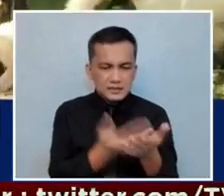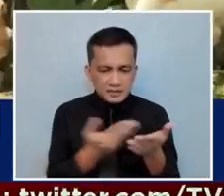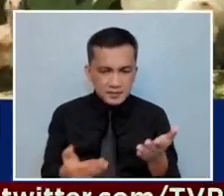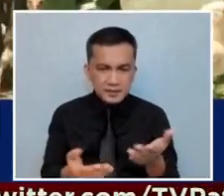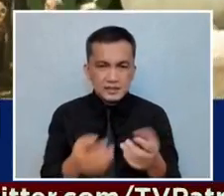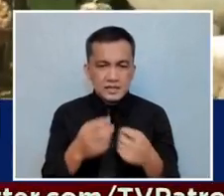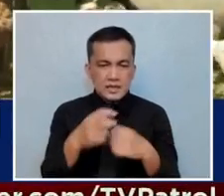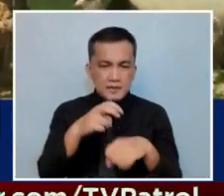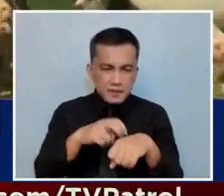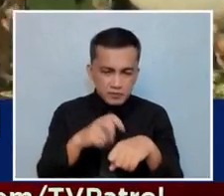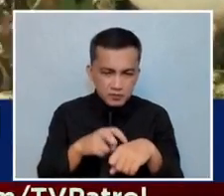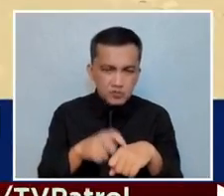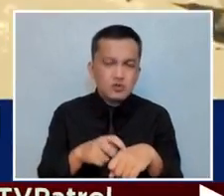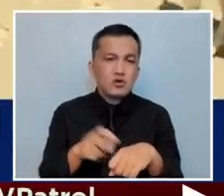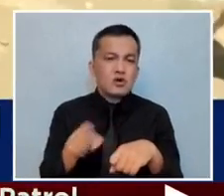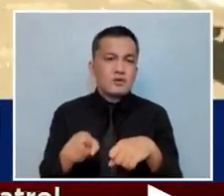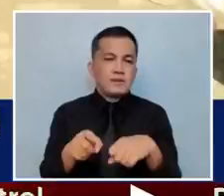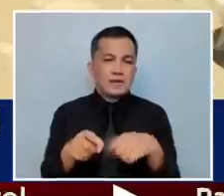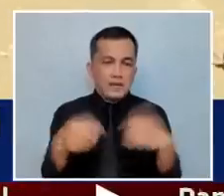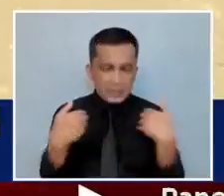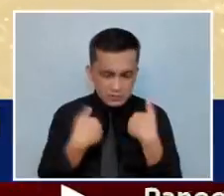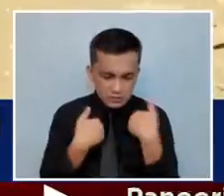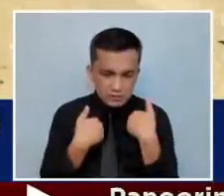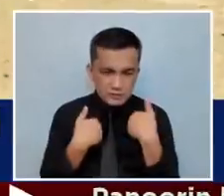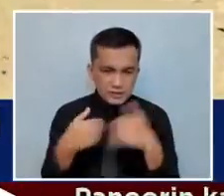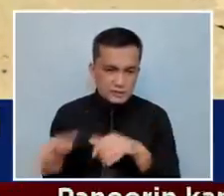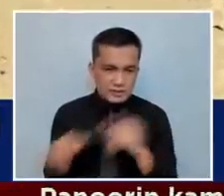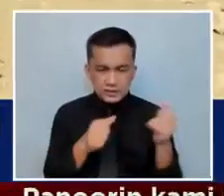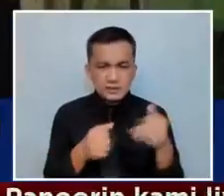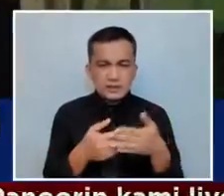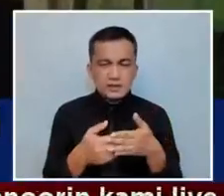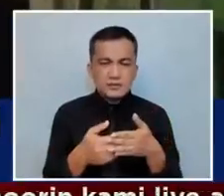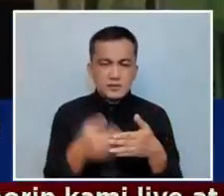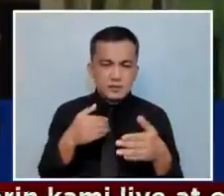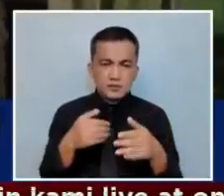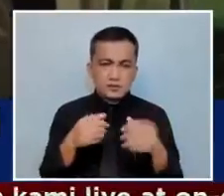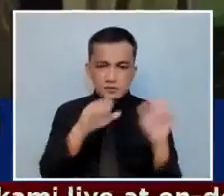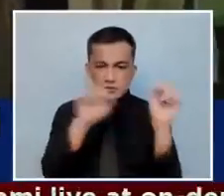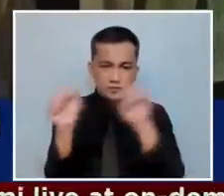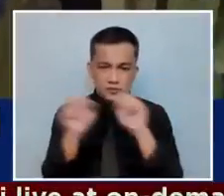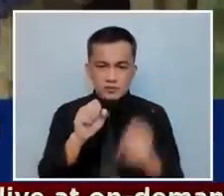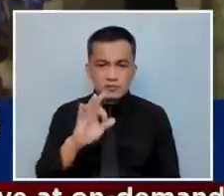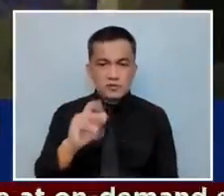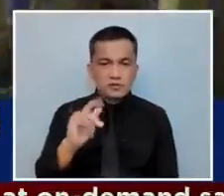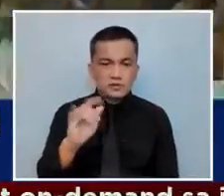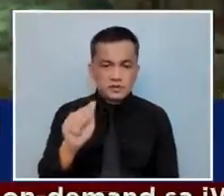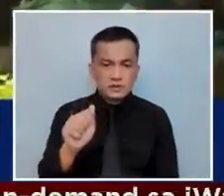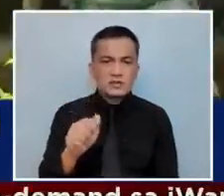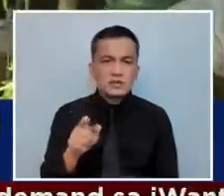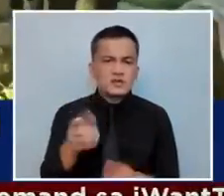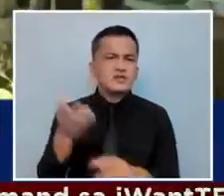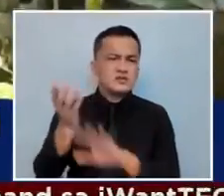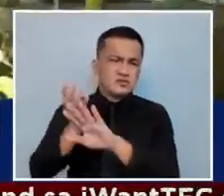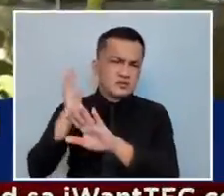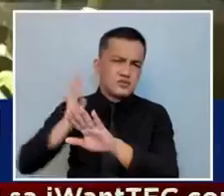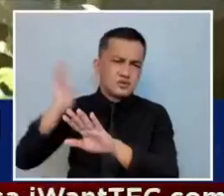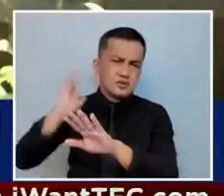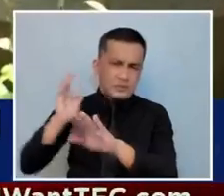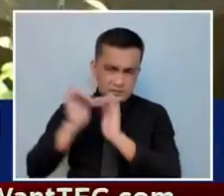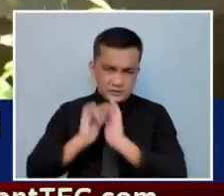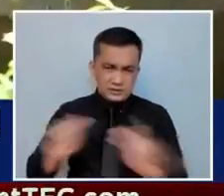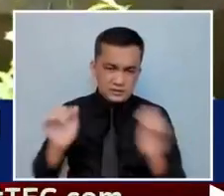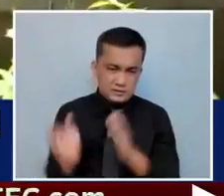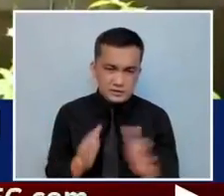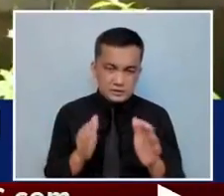alagang hayop para ilikas bago pa man tumama ang bagyong Florita. Noon pa may, ganito na ang ginagawa nilang paghahanda tuwing